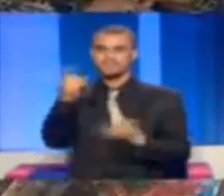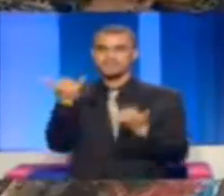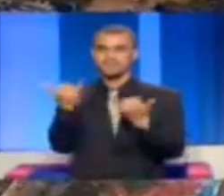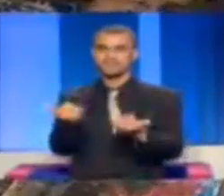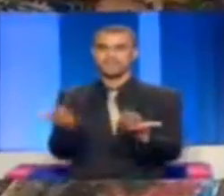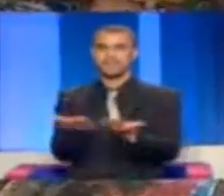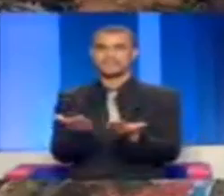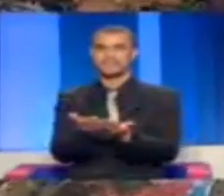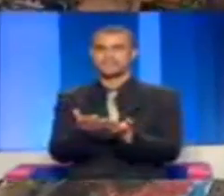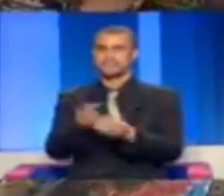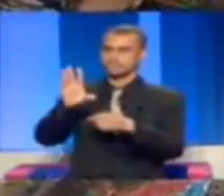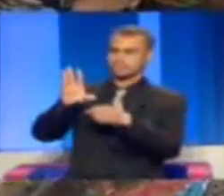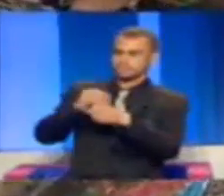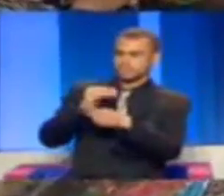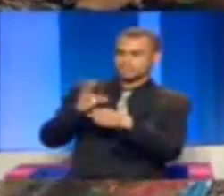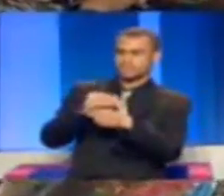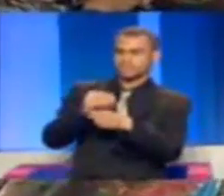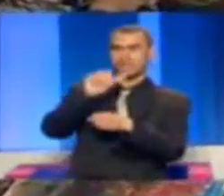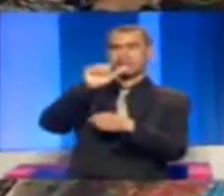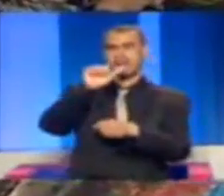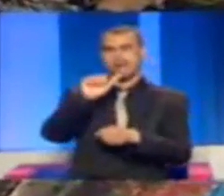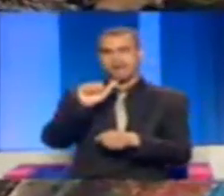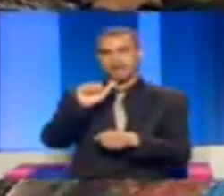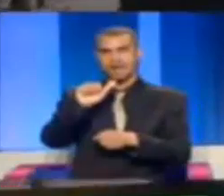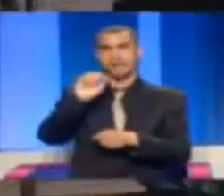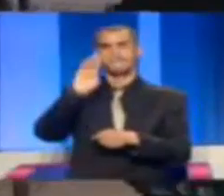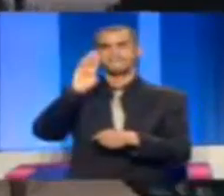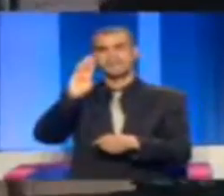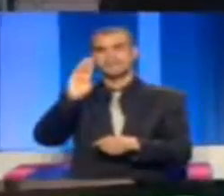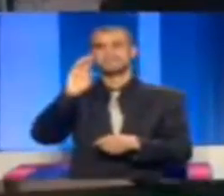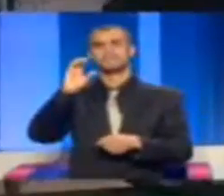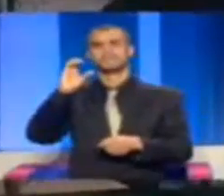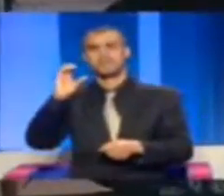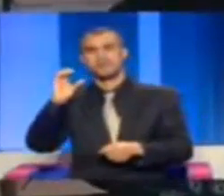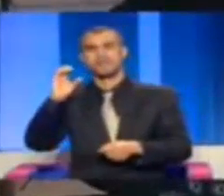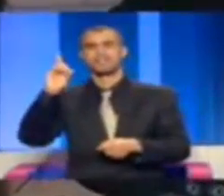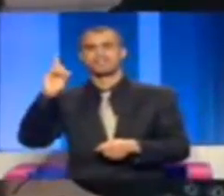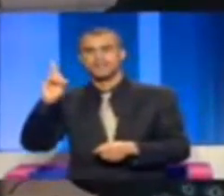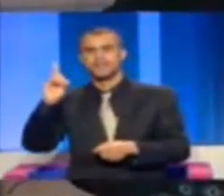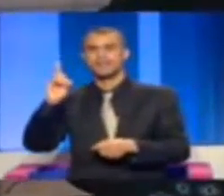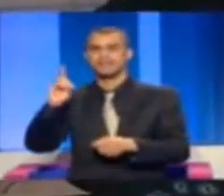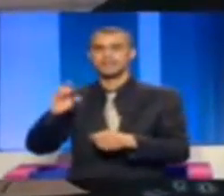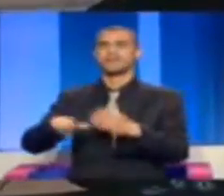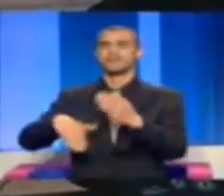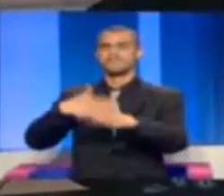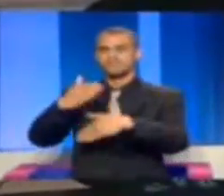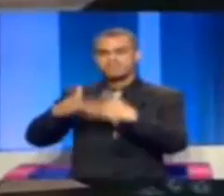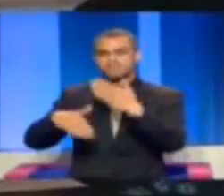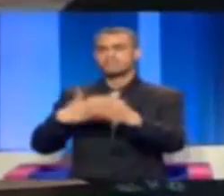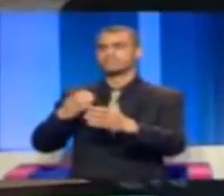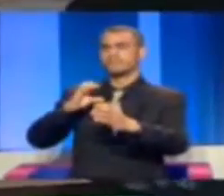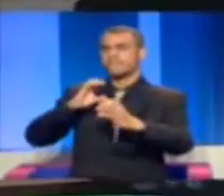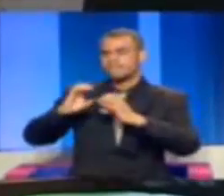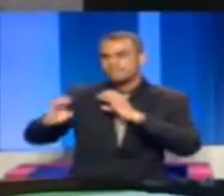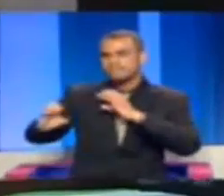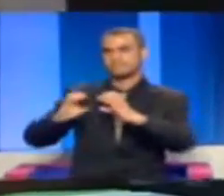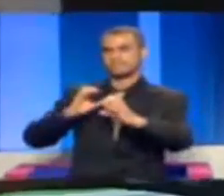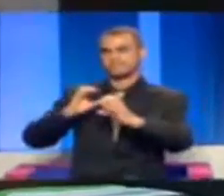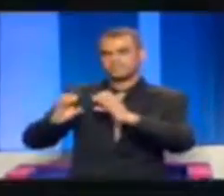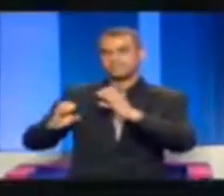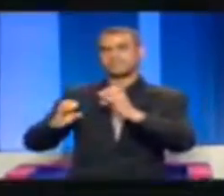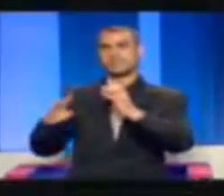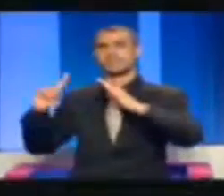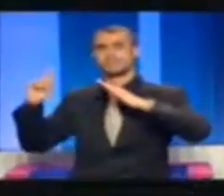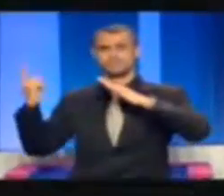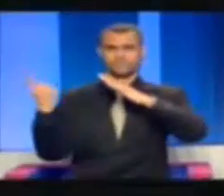مع زملائها على نطق حروف الهجاء كمرحلة أولية تمكنهم فيما بعد من آليات التواصل الضرورية